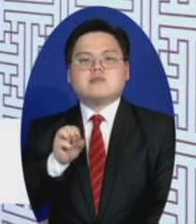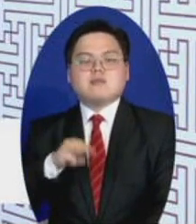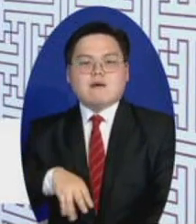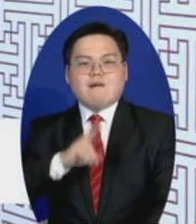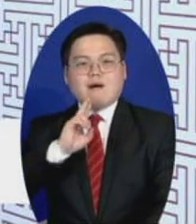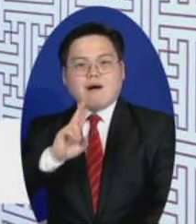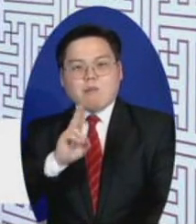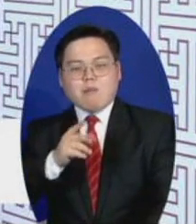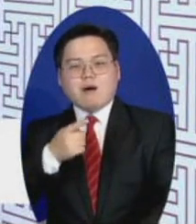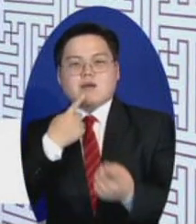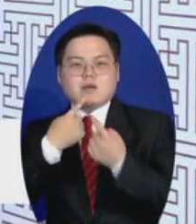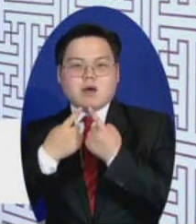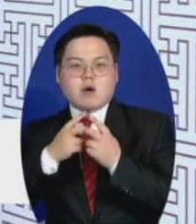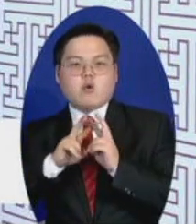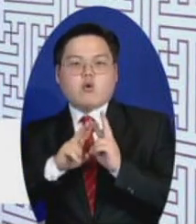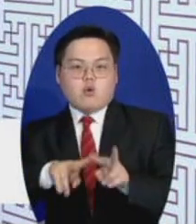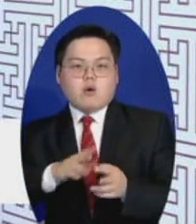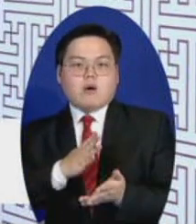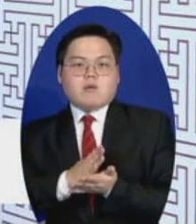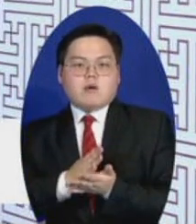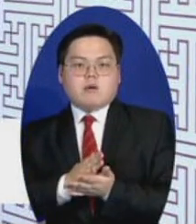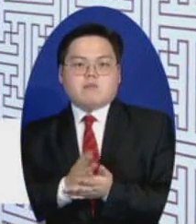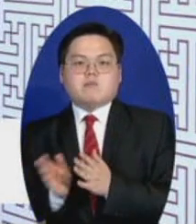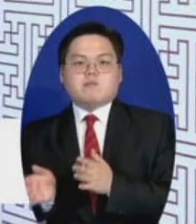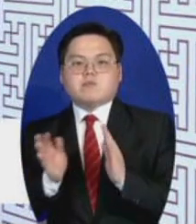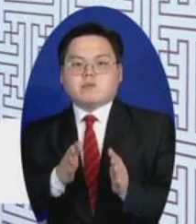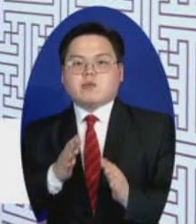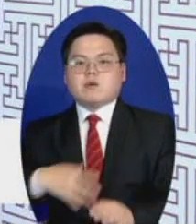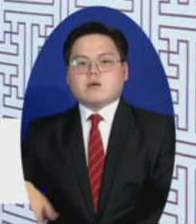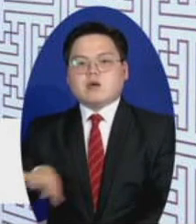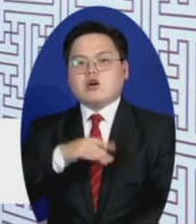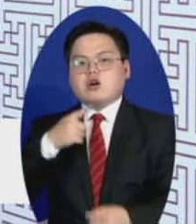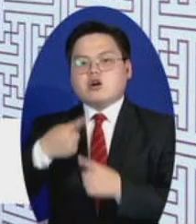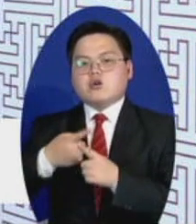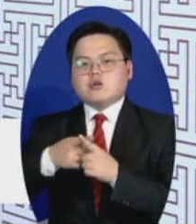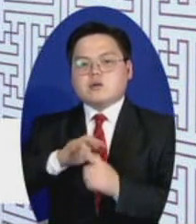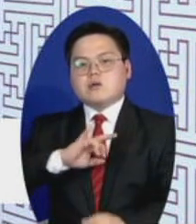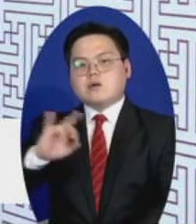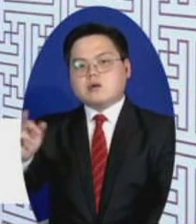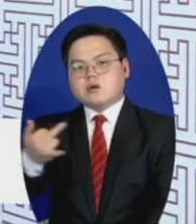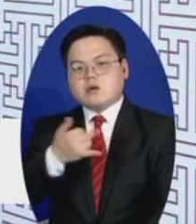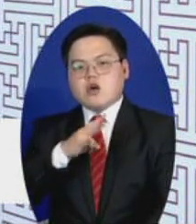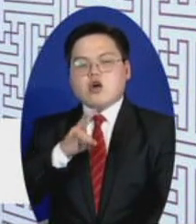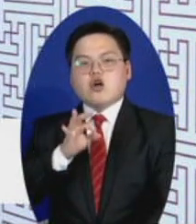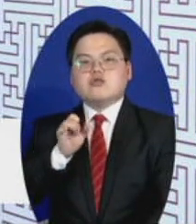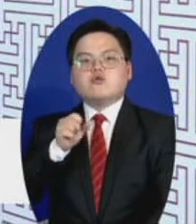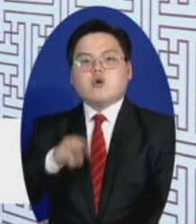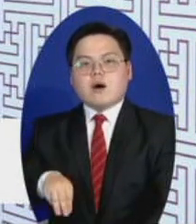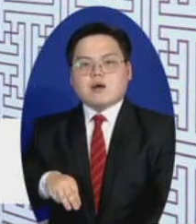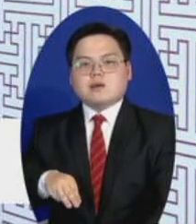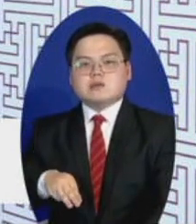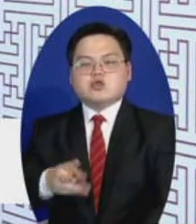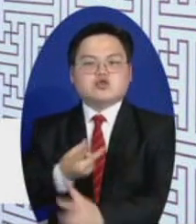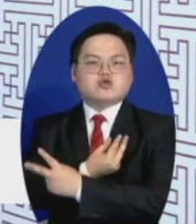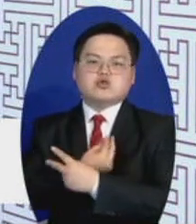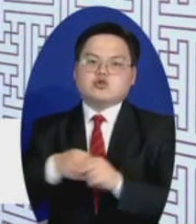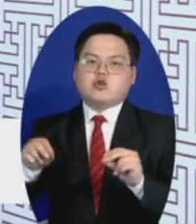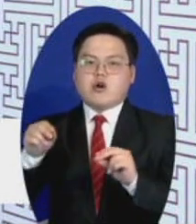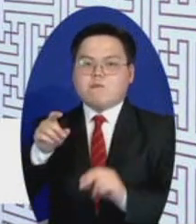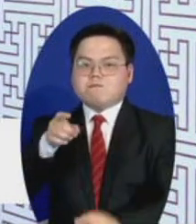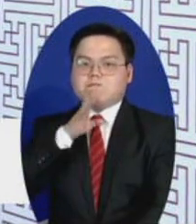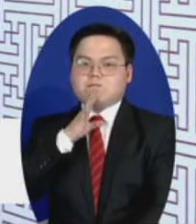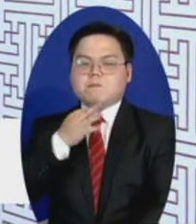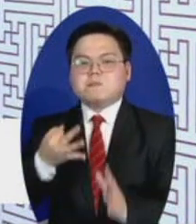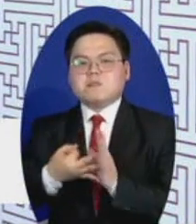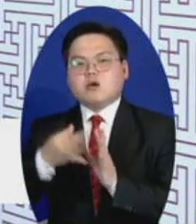компанитай тодорхой хилцлүүд хийгдэж байгаа. За, нөгөө талаар бид нар орон нутгийн нислэгийг одоо тийм нэмэгдсэн үртгийн албан дотроос чөлөөлөх мөн ялгаа авахгүй бас